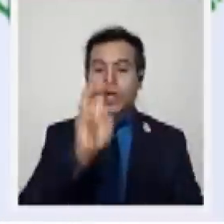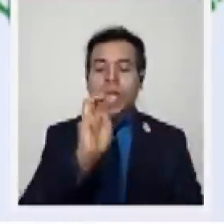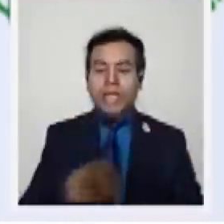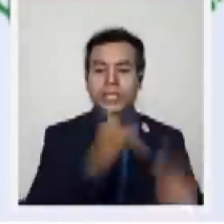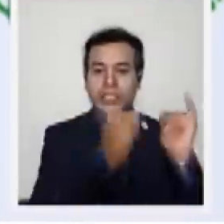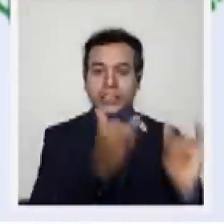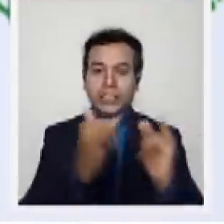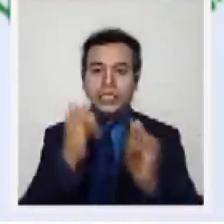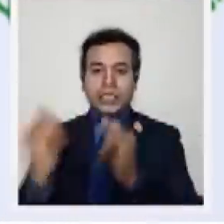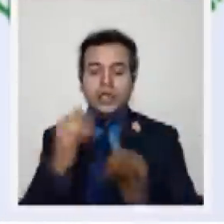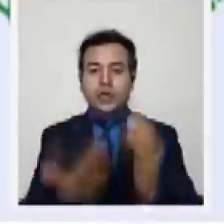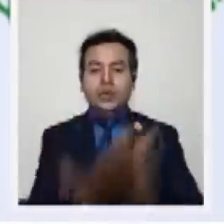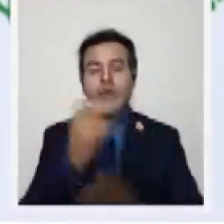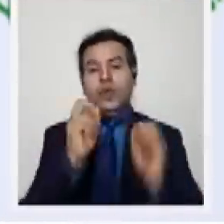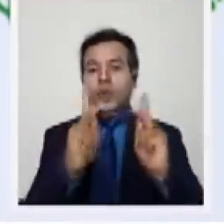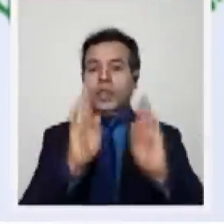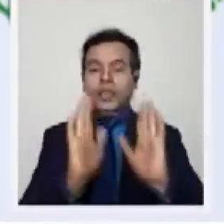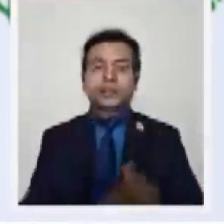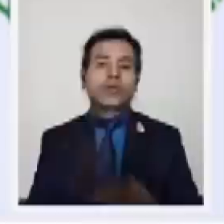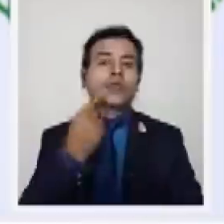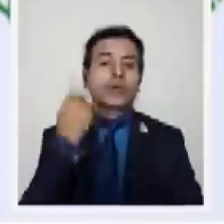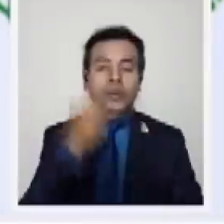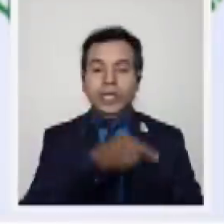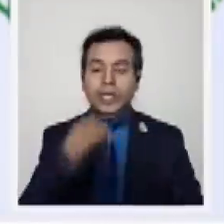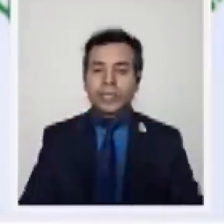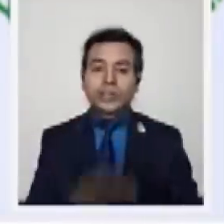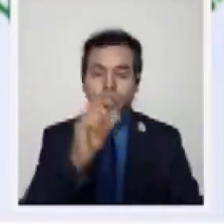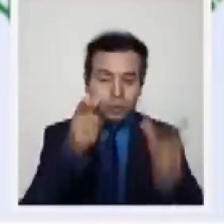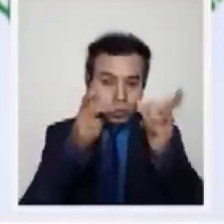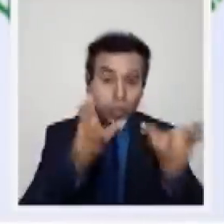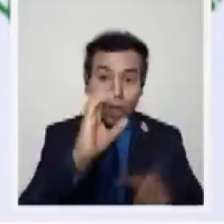শুরু হয়েছে এবং এখানে 2000 শয্যা প্রস্তুত করা হয়েছে।